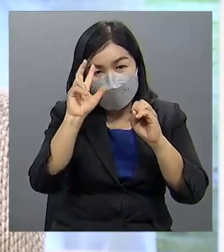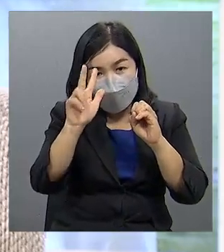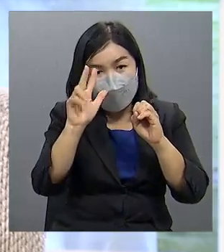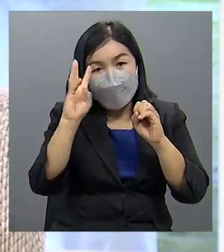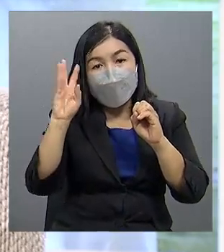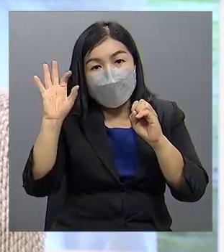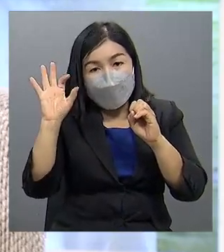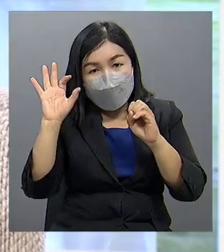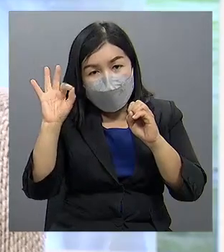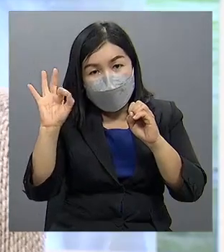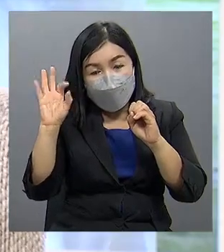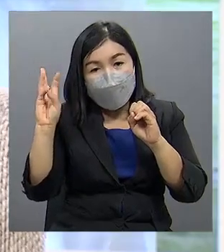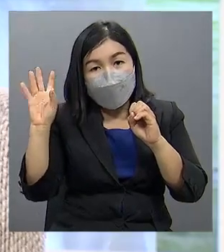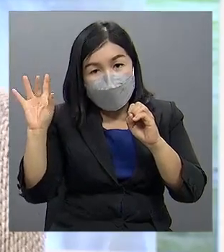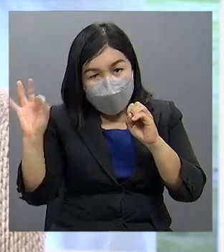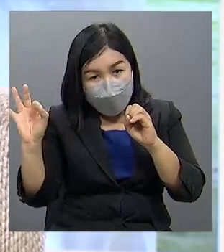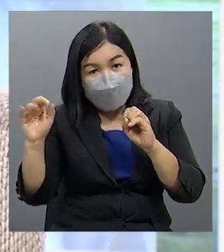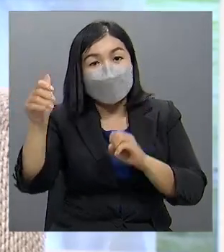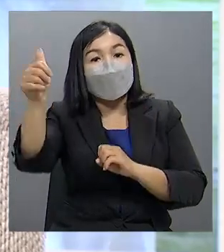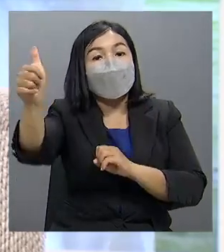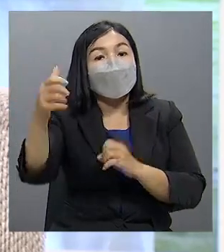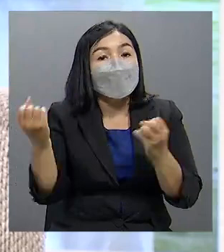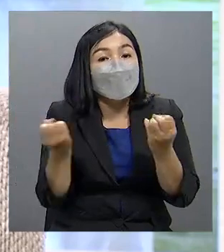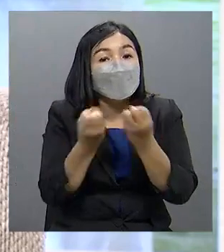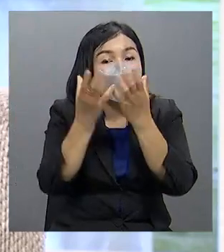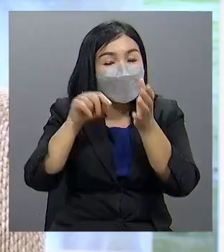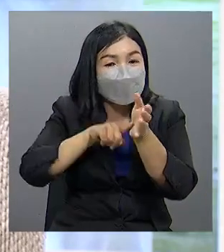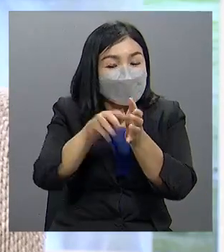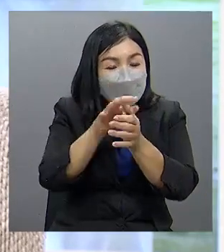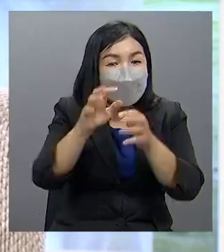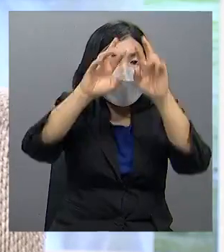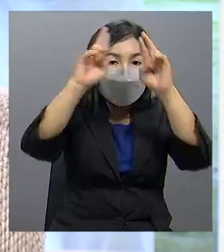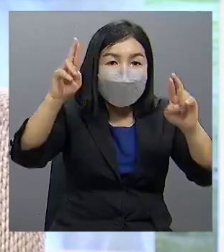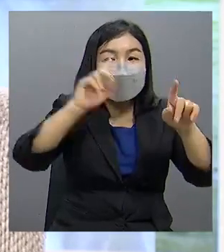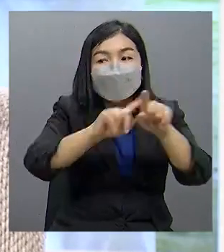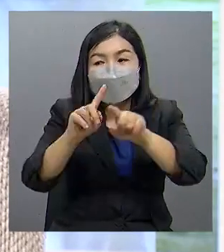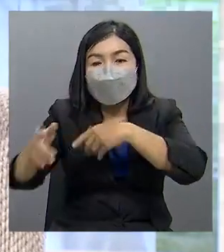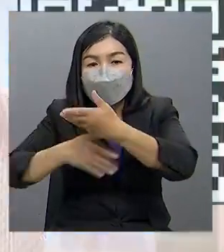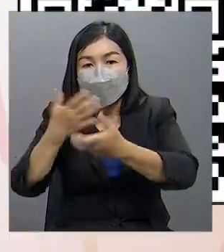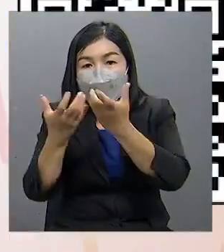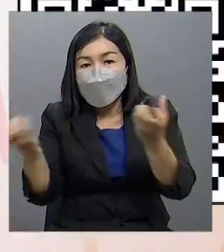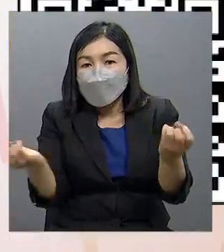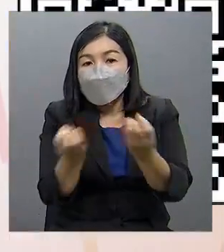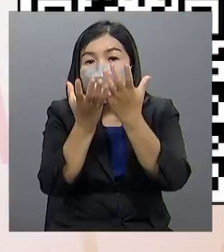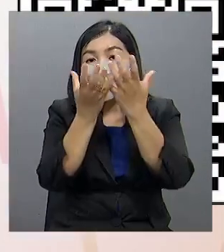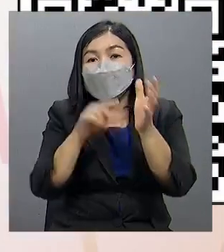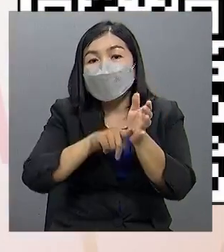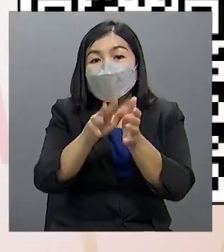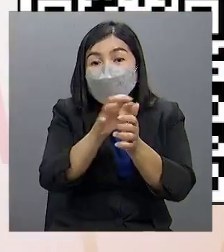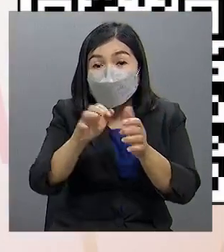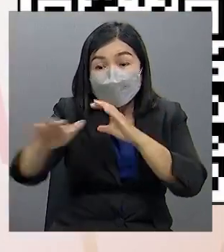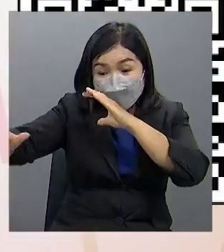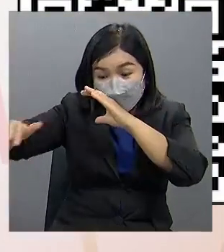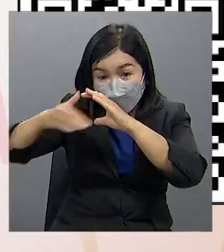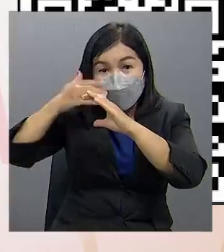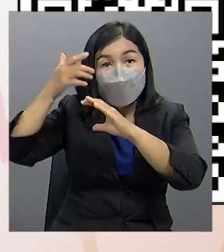0981036969และคุณผู้ชมที่ได้รับผลกระทบวิสาหกิจชุมชนท่านไหนได้รับผลกระทบจากโควิด-19 ส่งเรื่องราวของคุณสแกน QR Code เข้